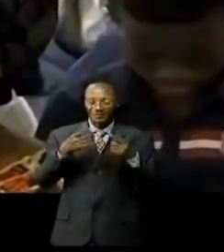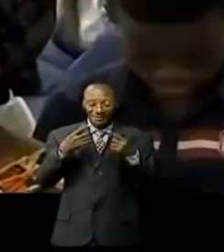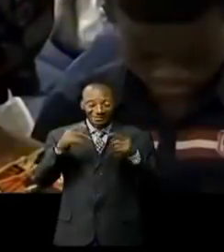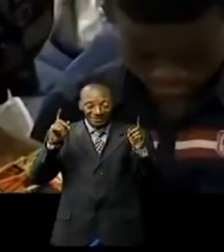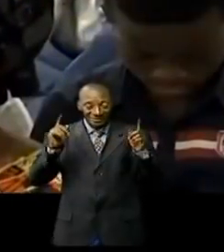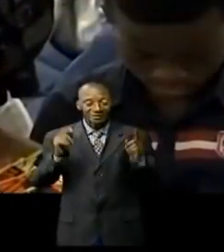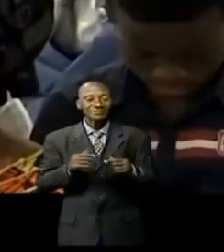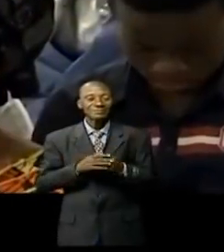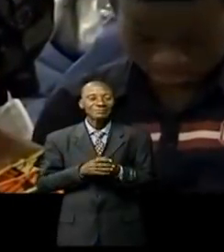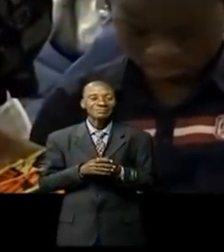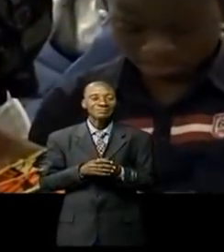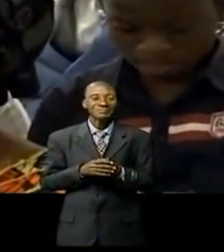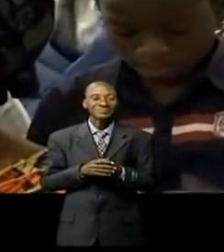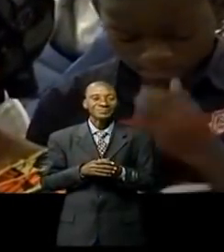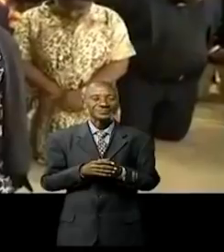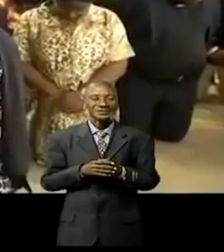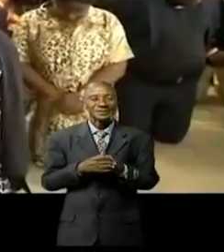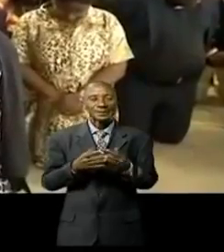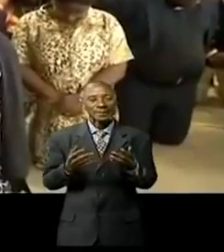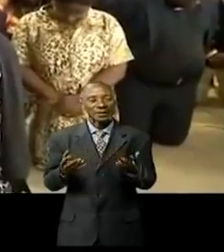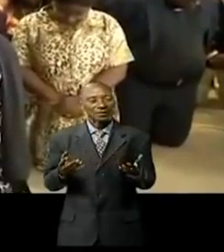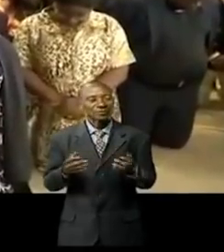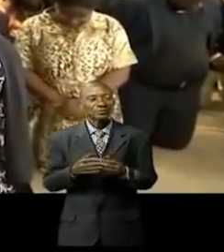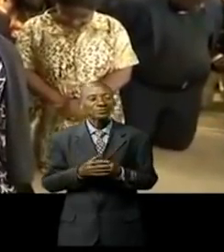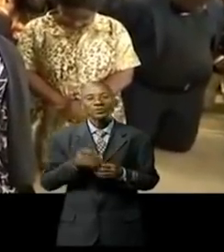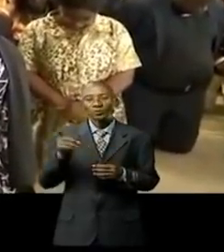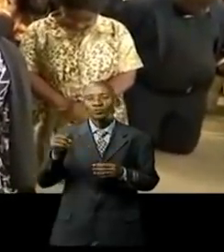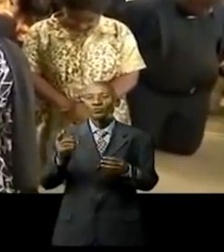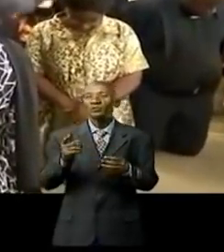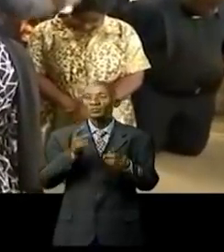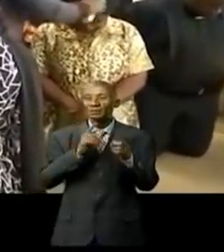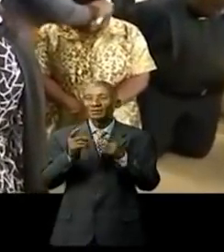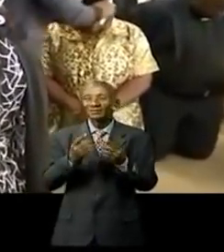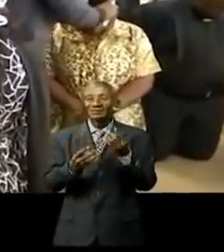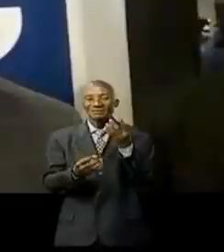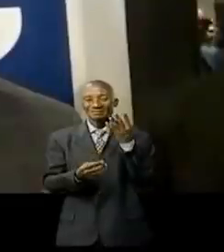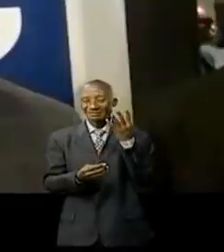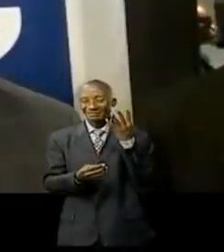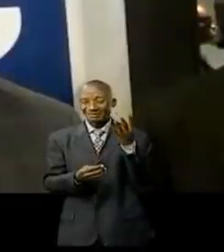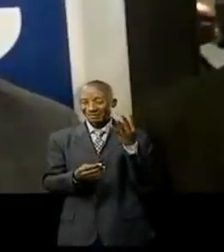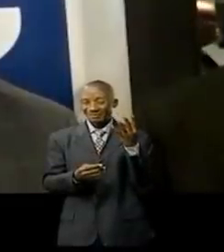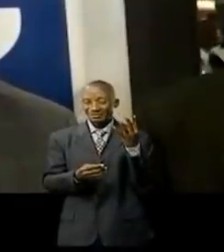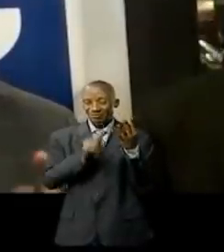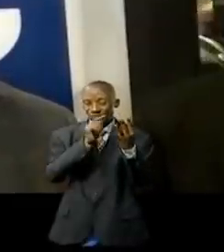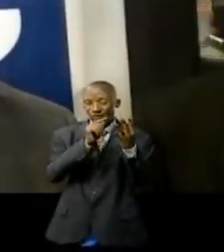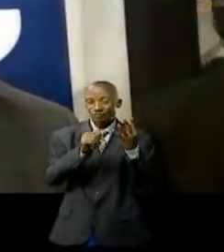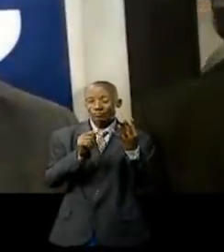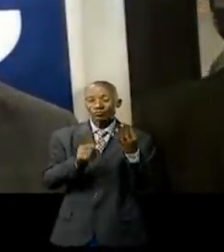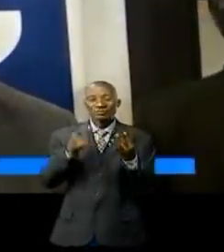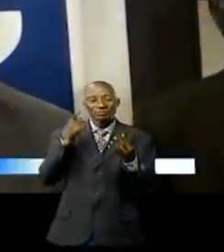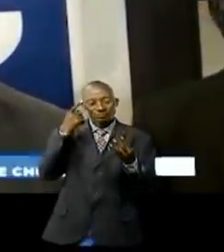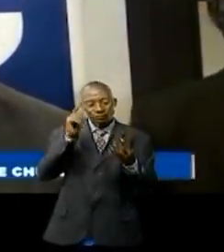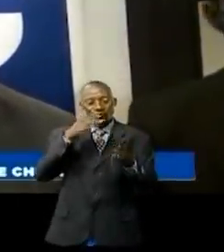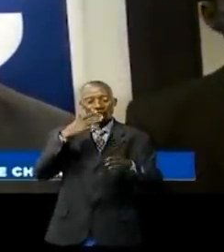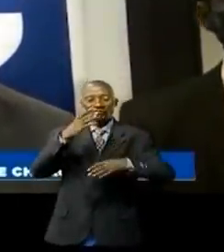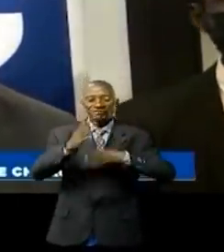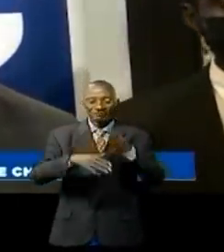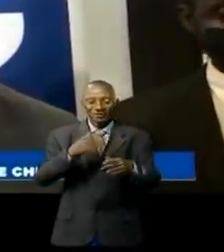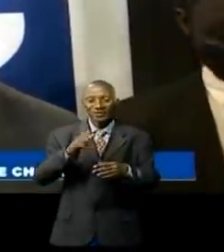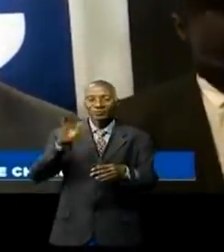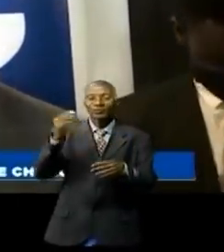se fixent quatre axes pour accomplir sa mission évangélique. Je crois avoir cité mes quatre axes sur lesquels je